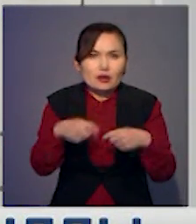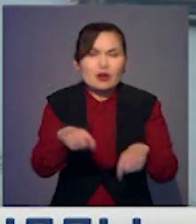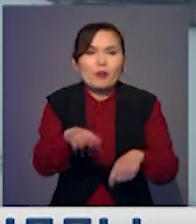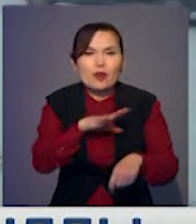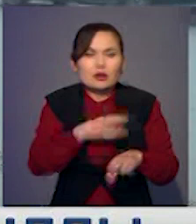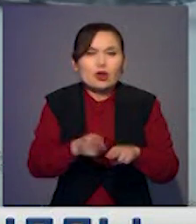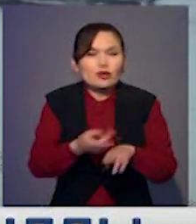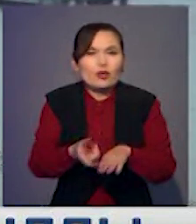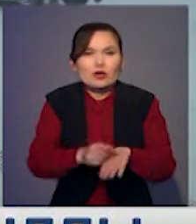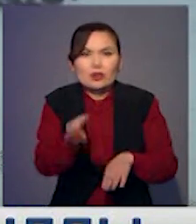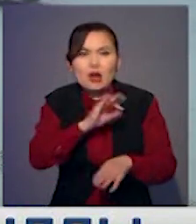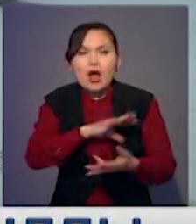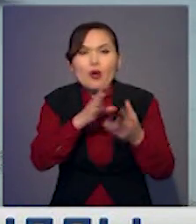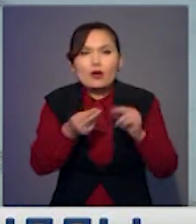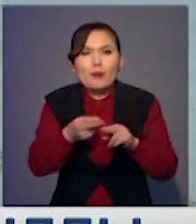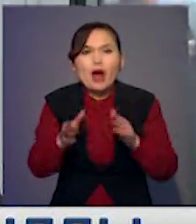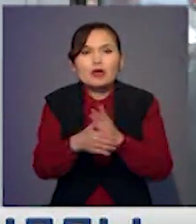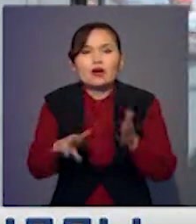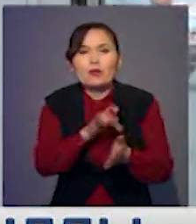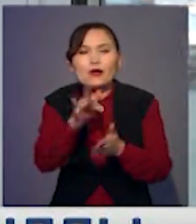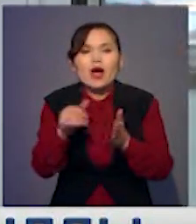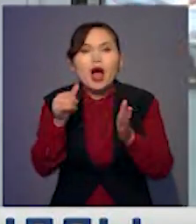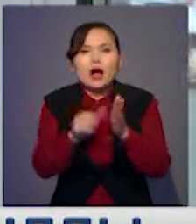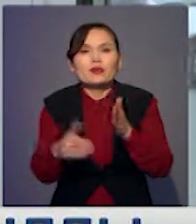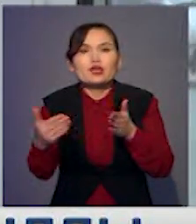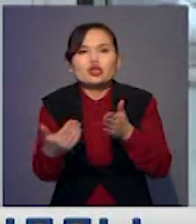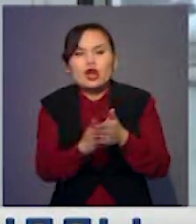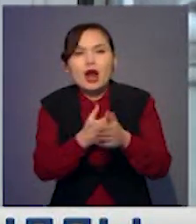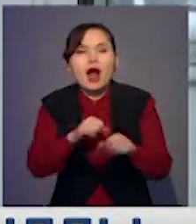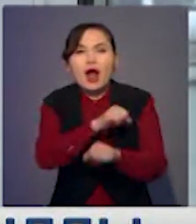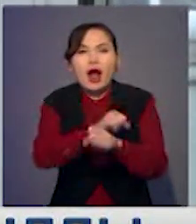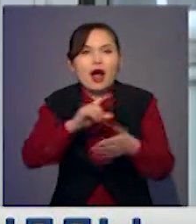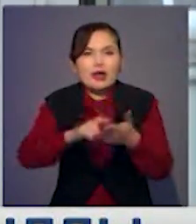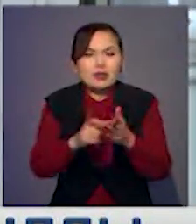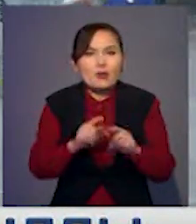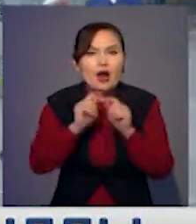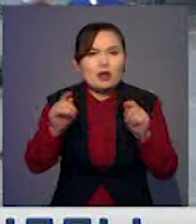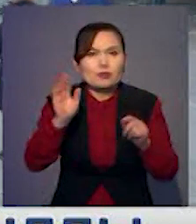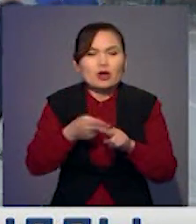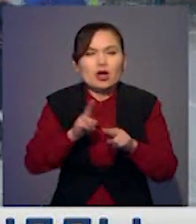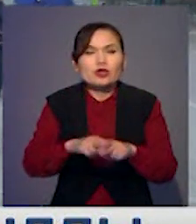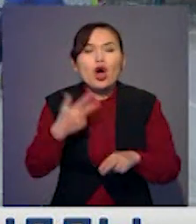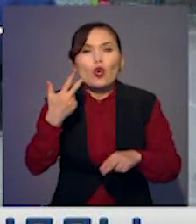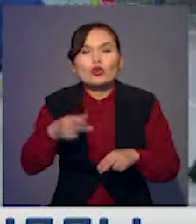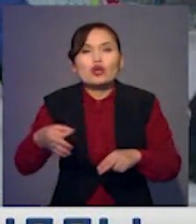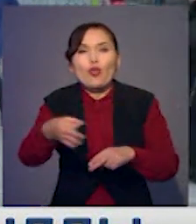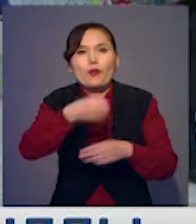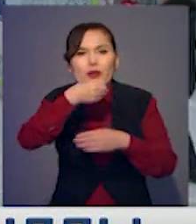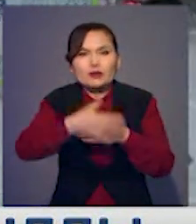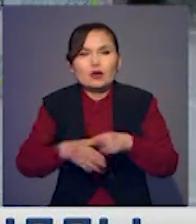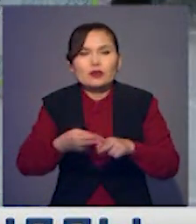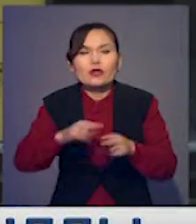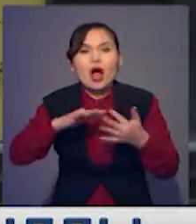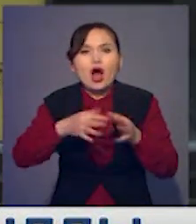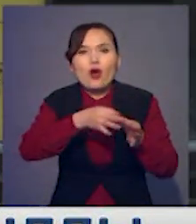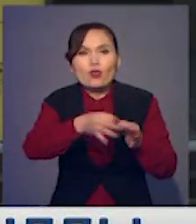ыңғайлы және тиімді болмақ. Жалпы биыл Атырауда 60 жаңа аялдама сатып алынады. Олардың 30-ы облыс орталығына, ал қалғаны